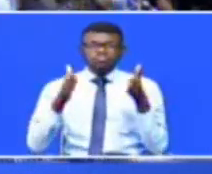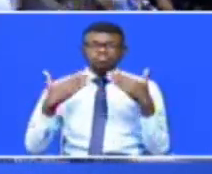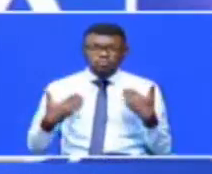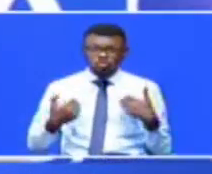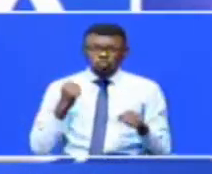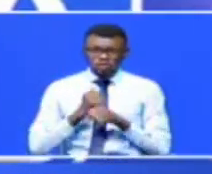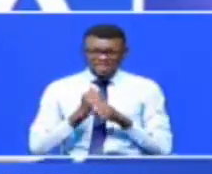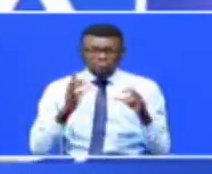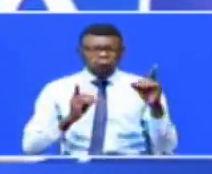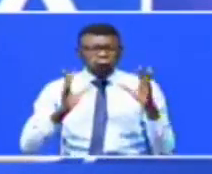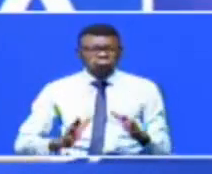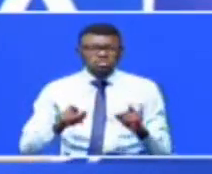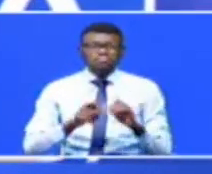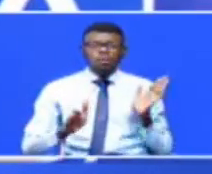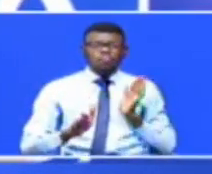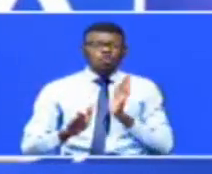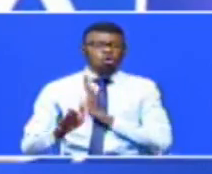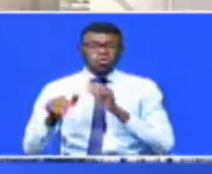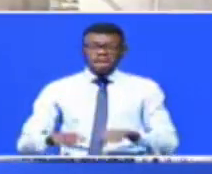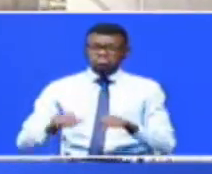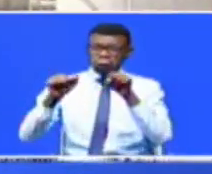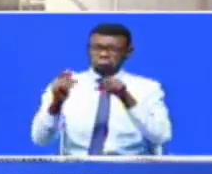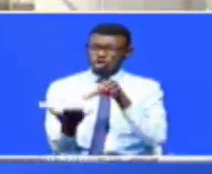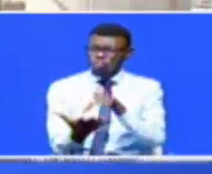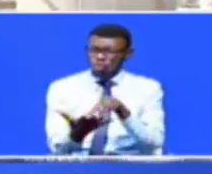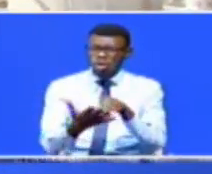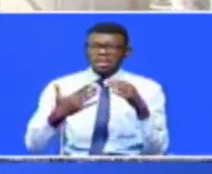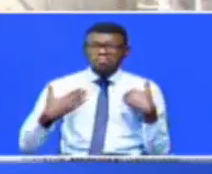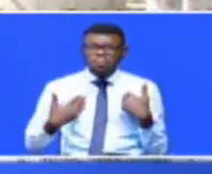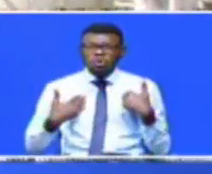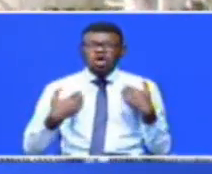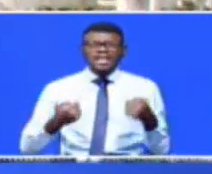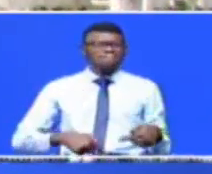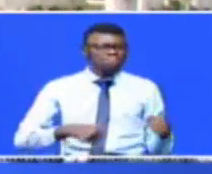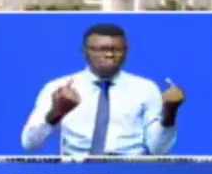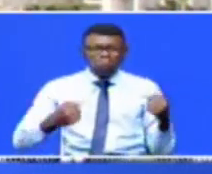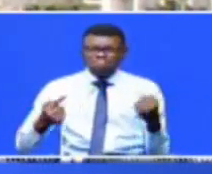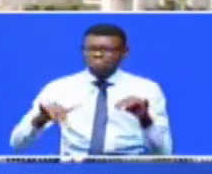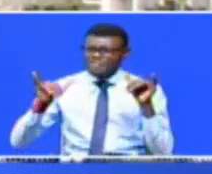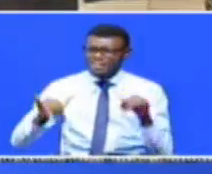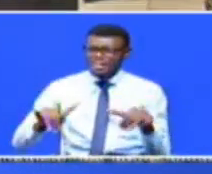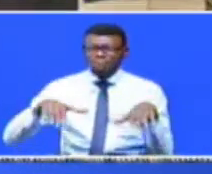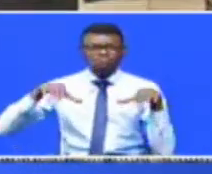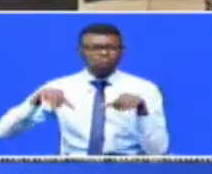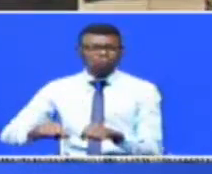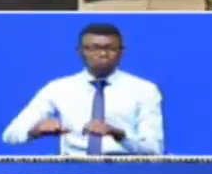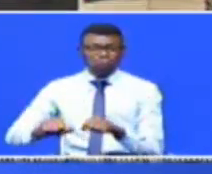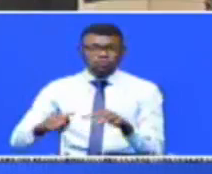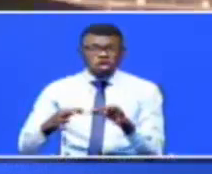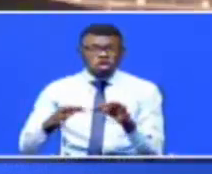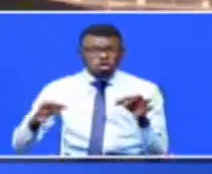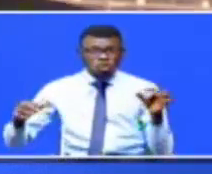na mwenyekiti wa bodi, nyadhifa ambazo zimewafanya wengi kuganda vitini kwa lazima licha ya muda wao kuondoka